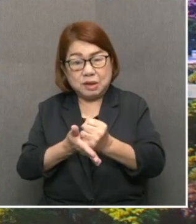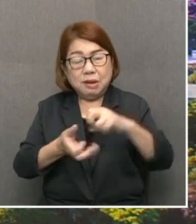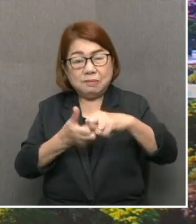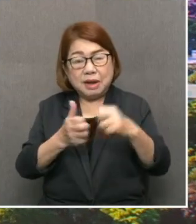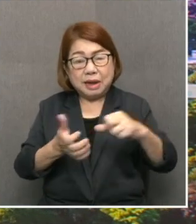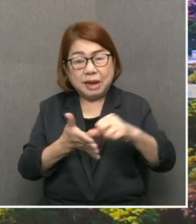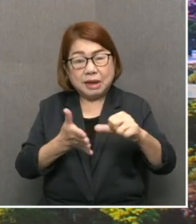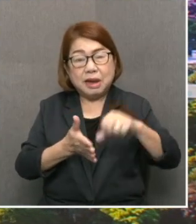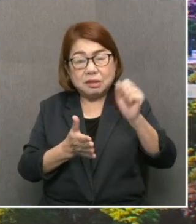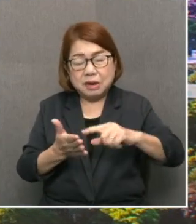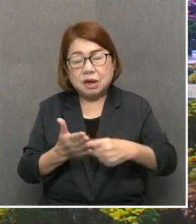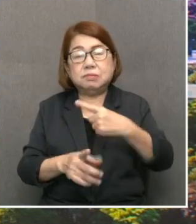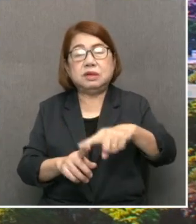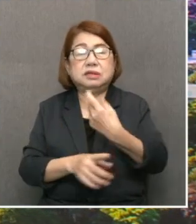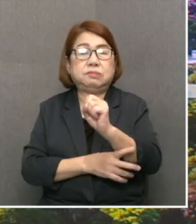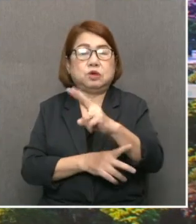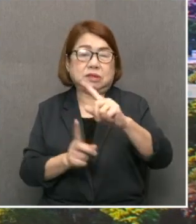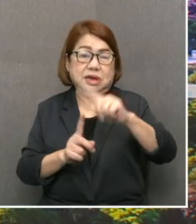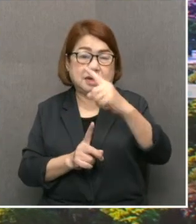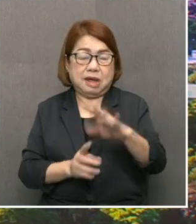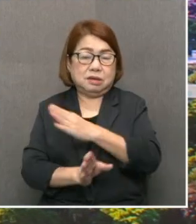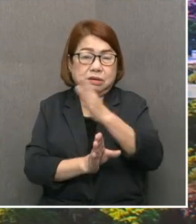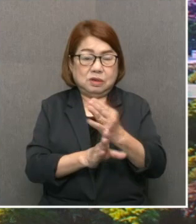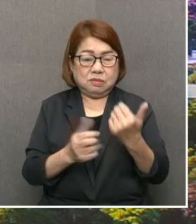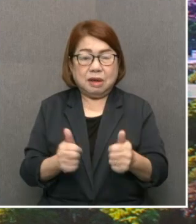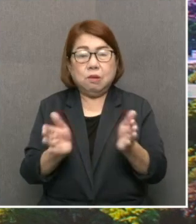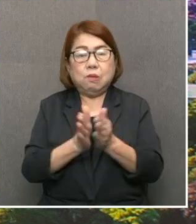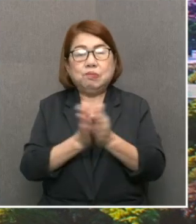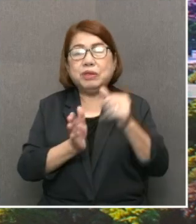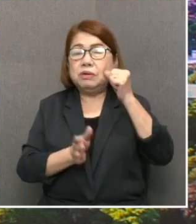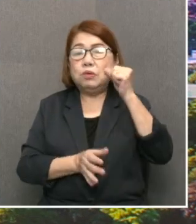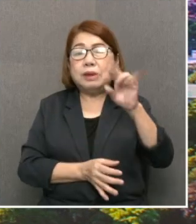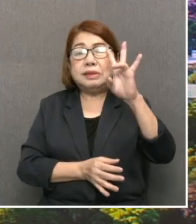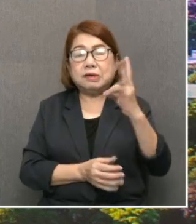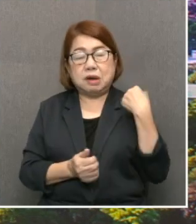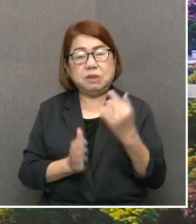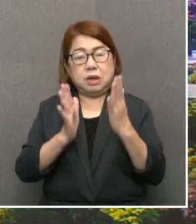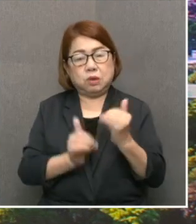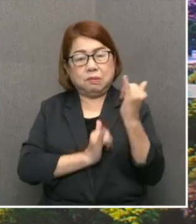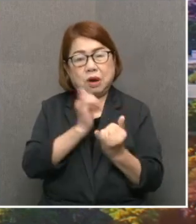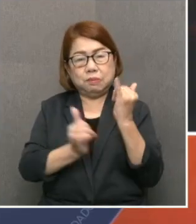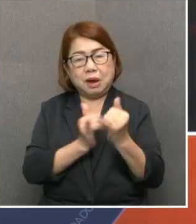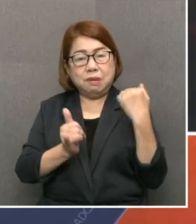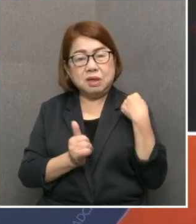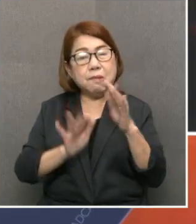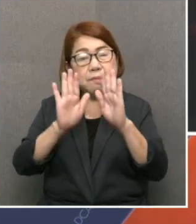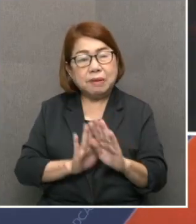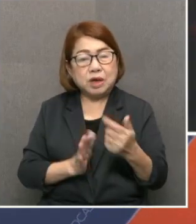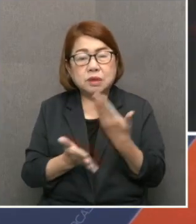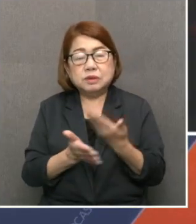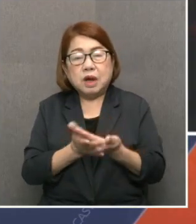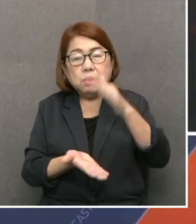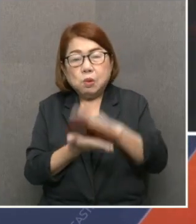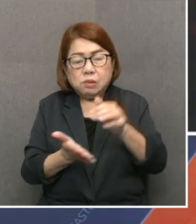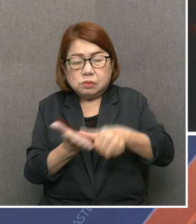วันที่1ธันวาคมแล้วมาถึงวันนี้ผ่านมา7วันเนี่ยตัวเลขของประชาชนที่มาขอความช่วยเหลือเป็นอย่างไรมูลนี่มากน้อยขนาดไหนติดต